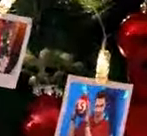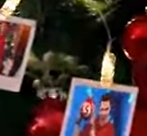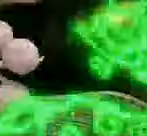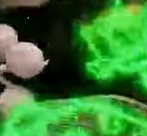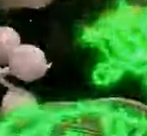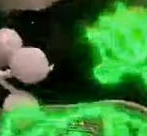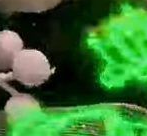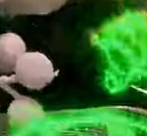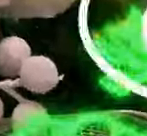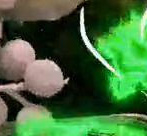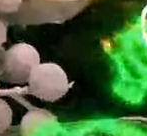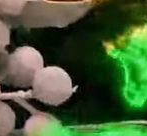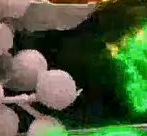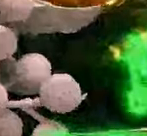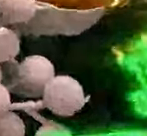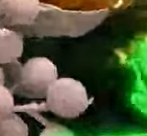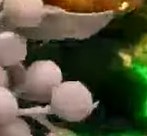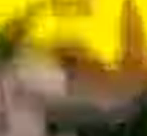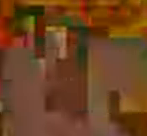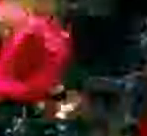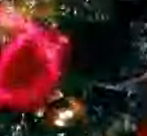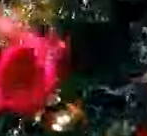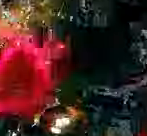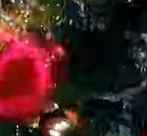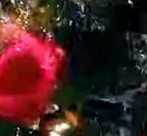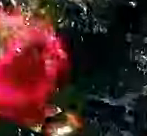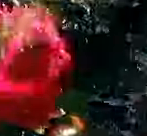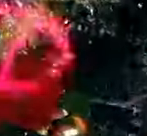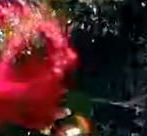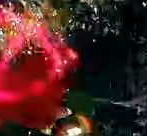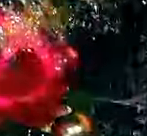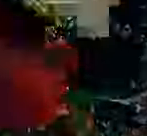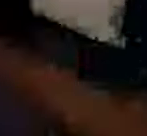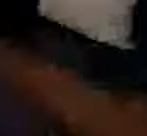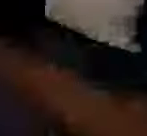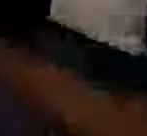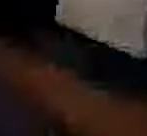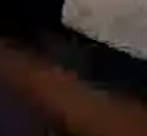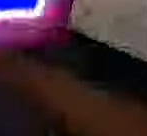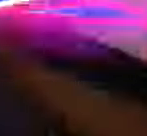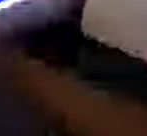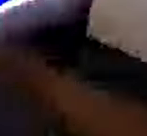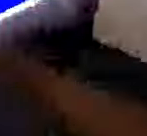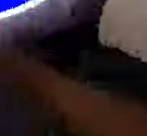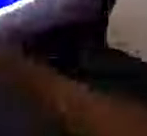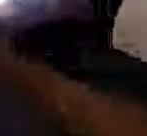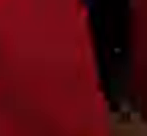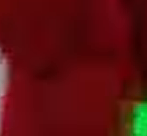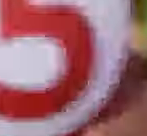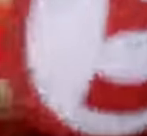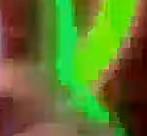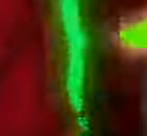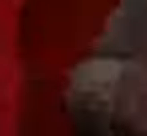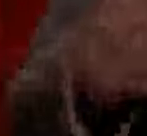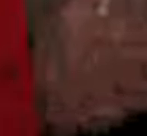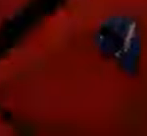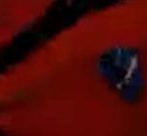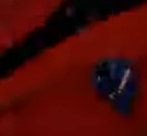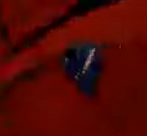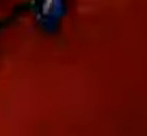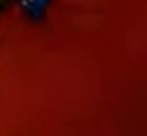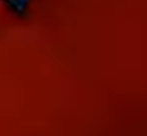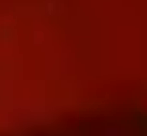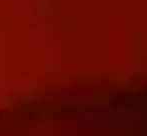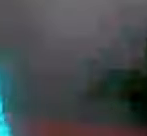feel. The best ang feeling tuwing Christmas magkapiling. Laging feel na feel, laging feel